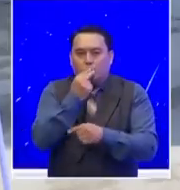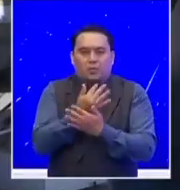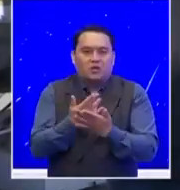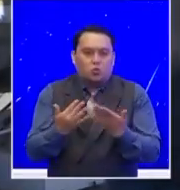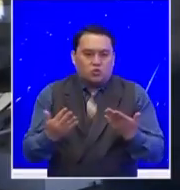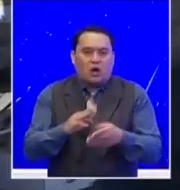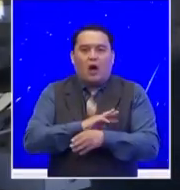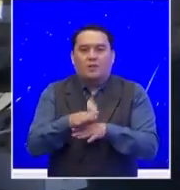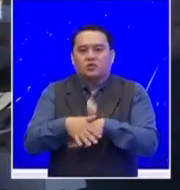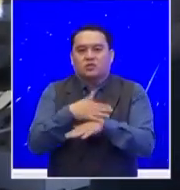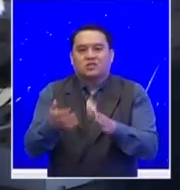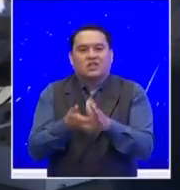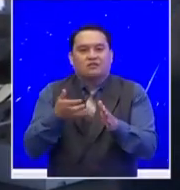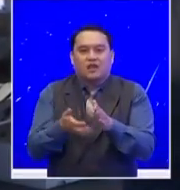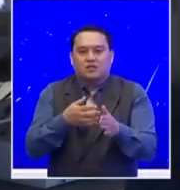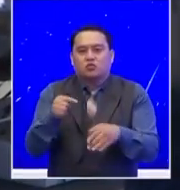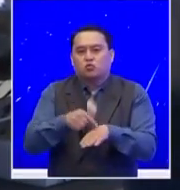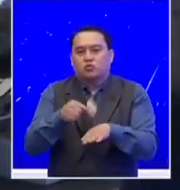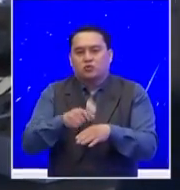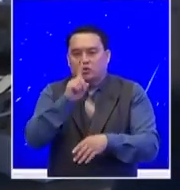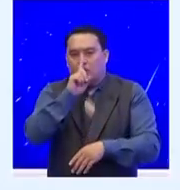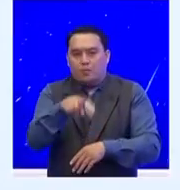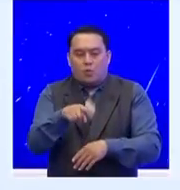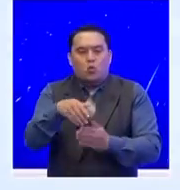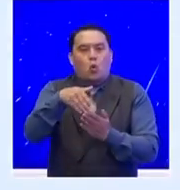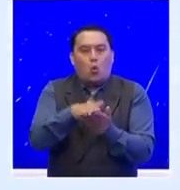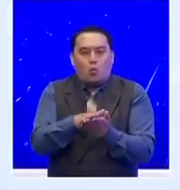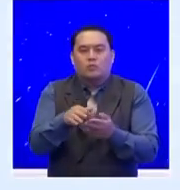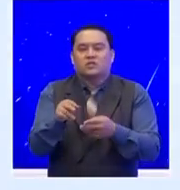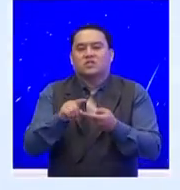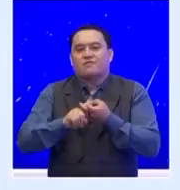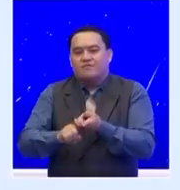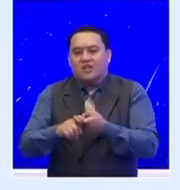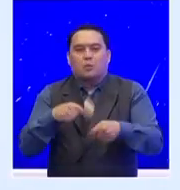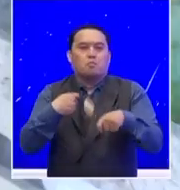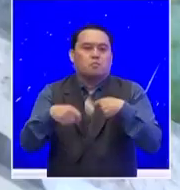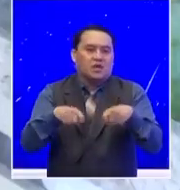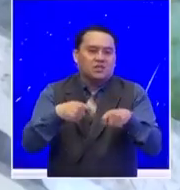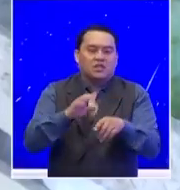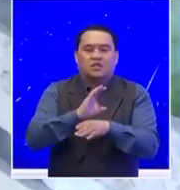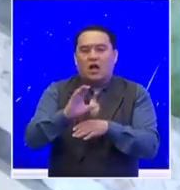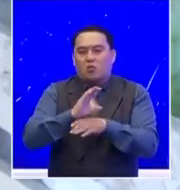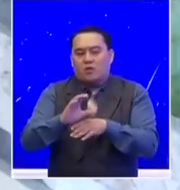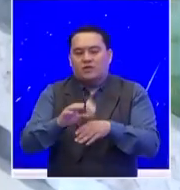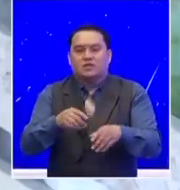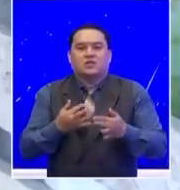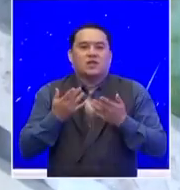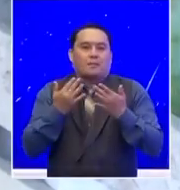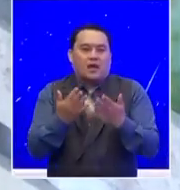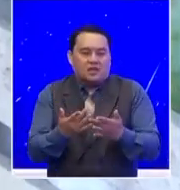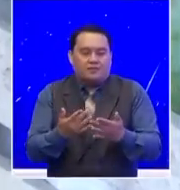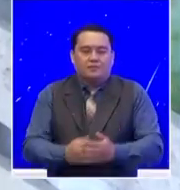продуктами и исключить дефицит. Помимо этого, за счет ОРЦ будет налажена связь производителей с торговыми агентами и